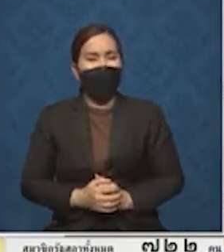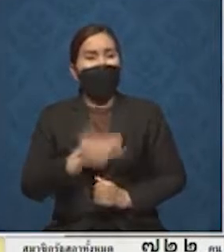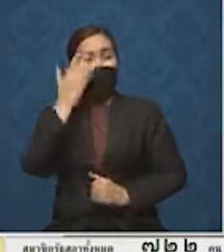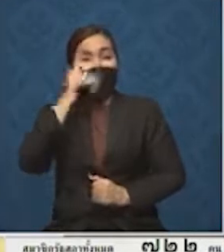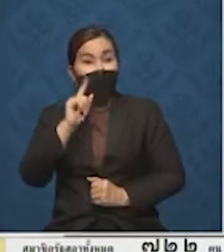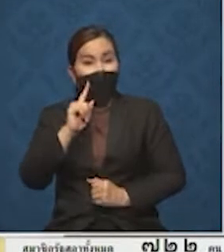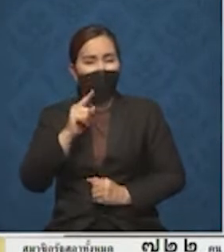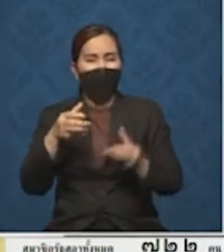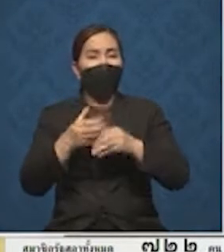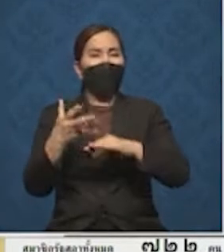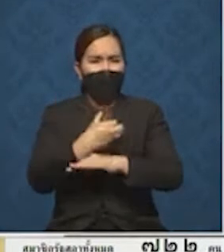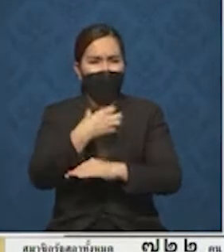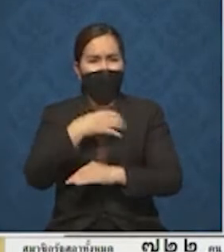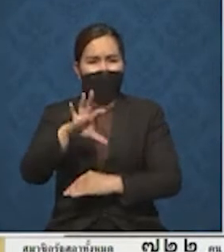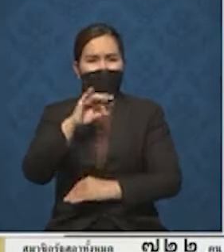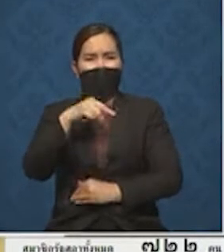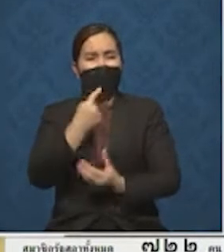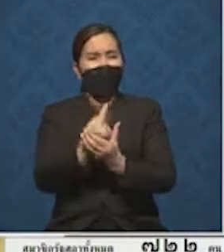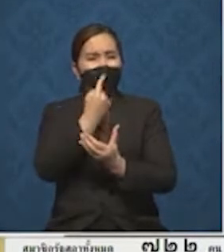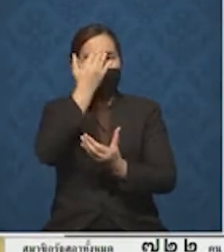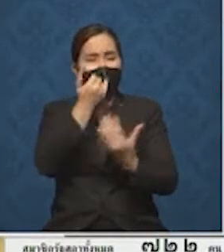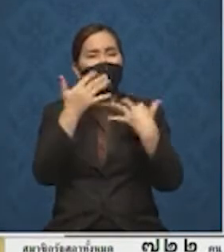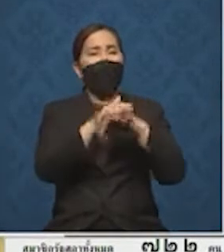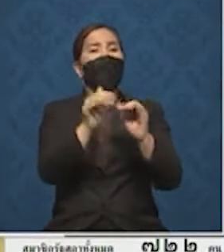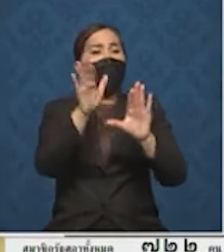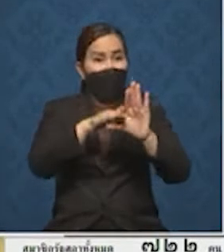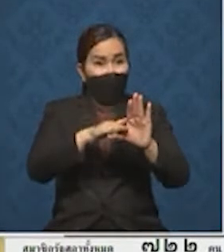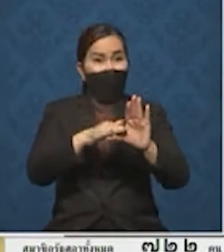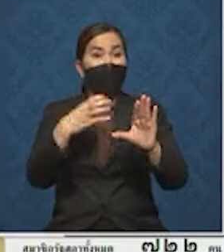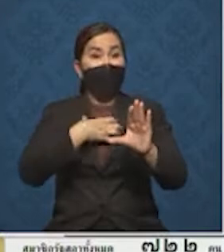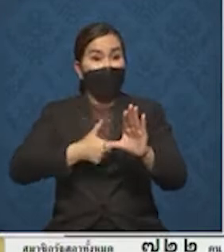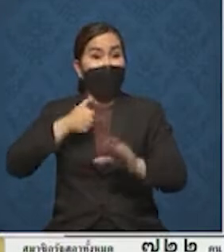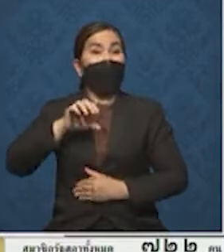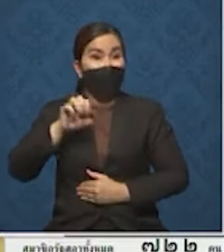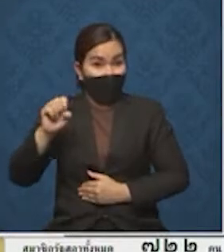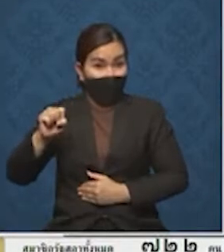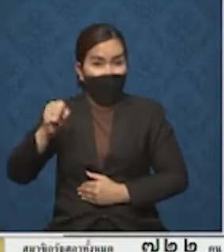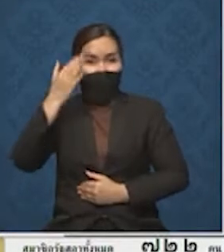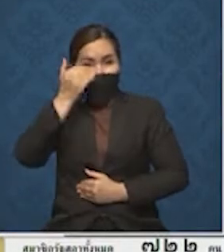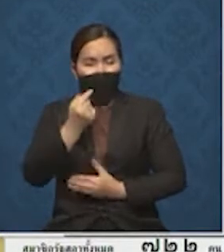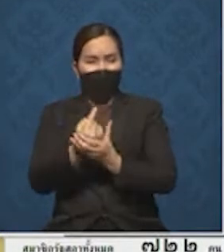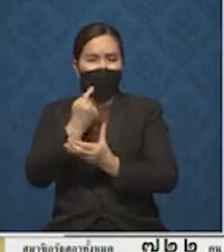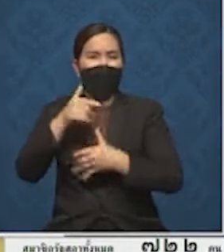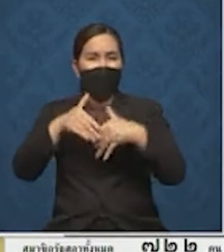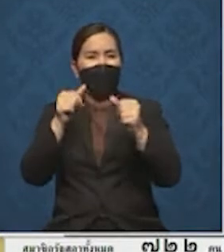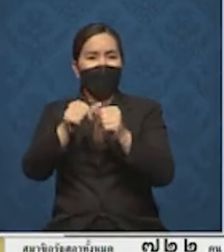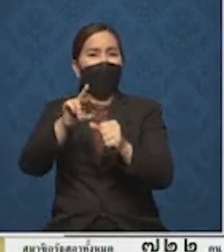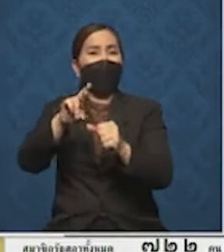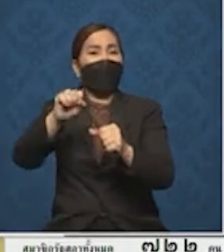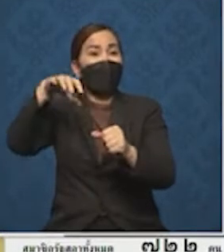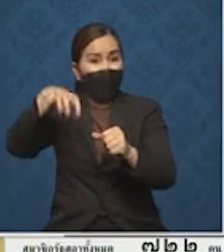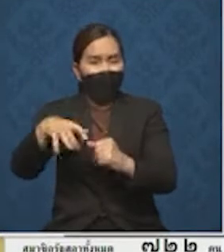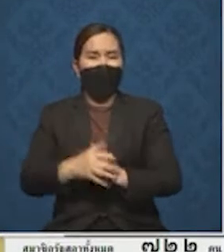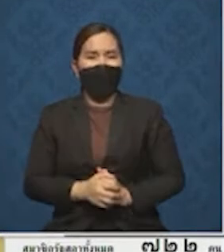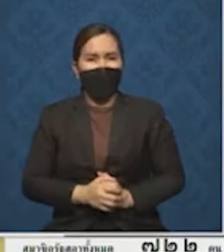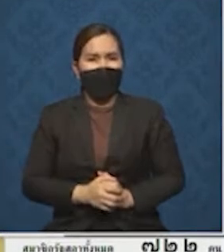ผู้สมัครพักกเมืตประส่งที่จะได้สอสอจะได้เดินมายืนในสภาแห่งนี้ไม่มีการส